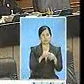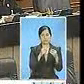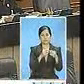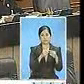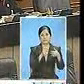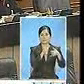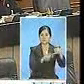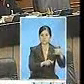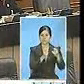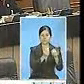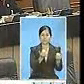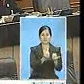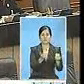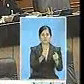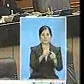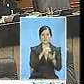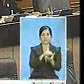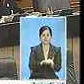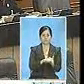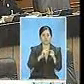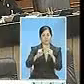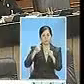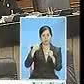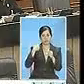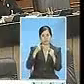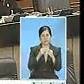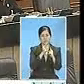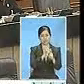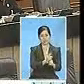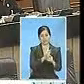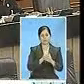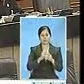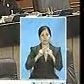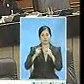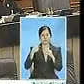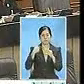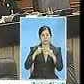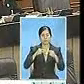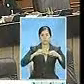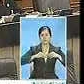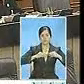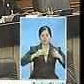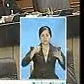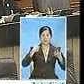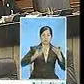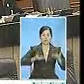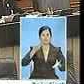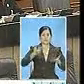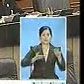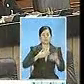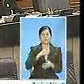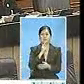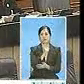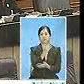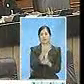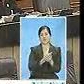ครับท่านก็เห็นด้วยนะฮะส่วนจะมีเรื่องที่ไม่เห็นด้วยอย่างที่ท่านอภิปรายไปแล้วผมก็ไม่ได้ว่าอะไร